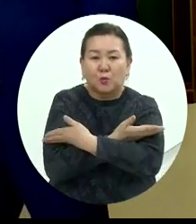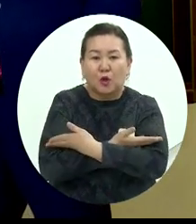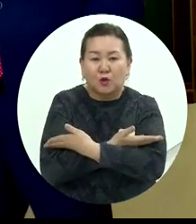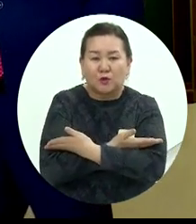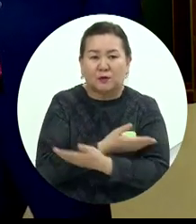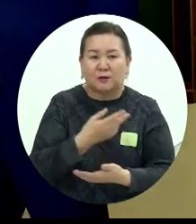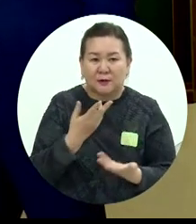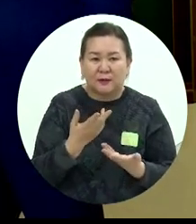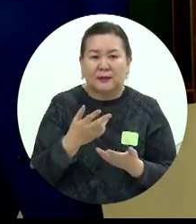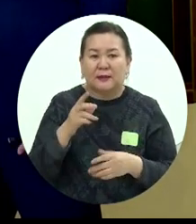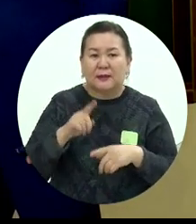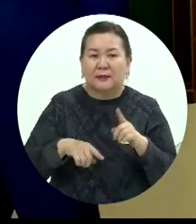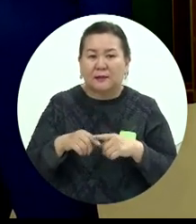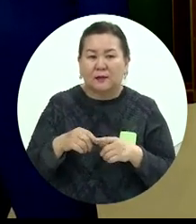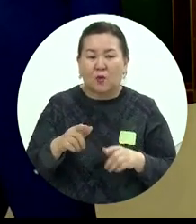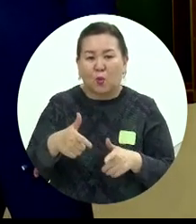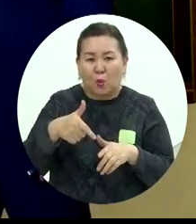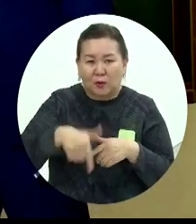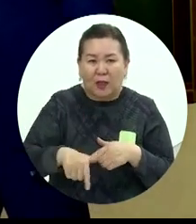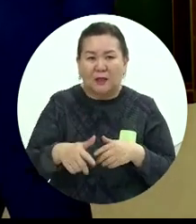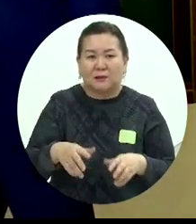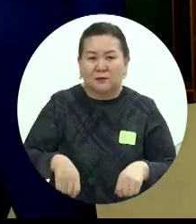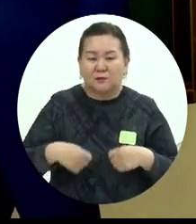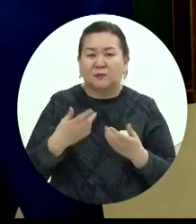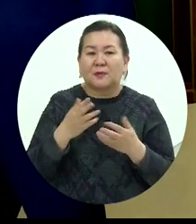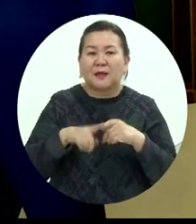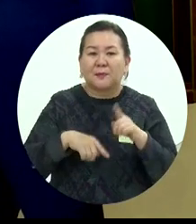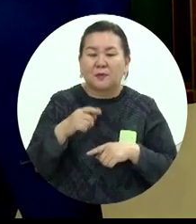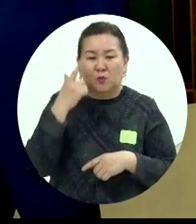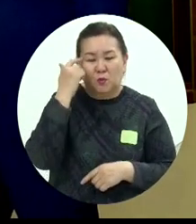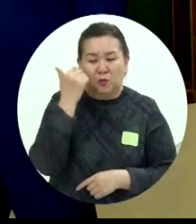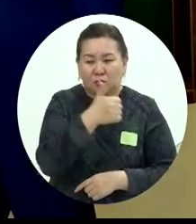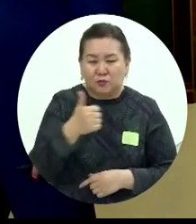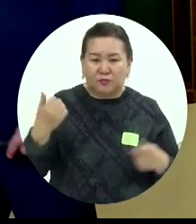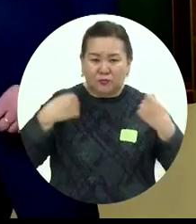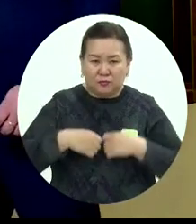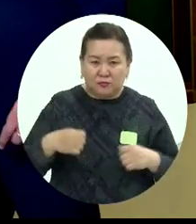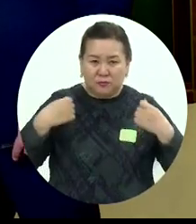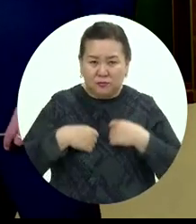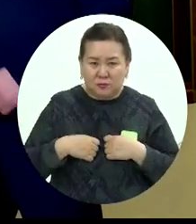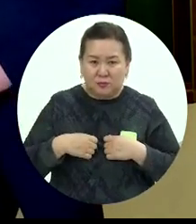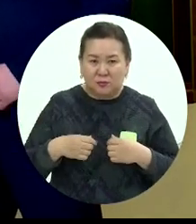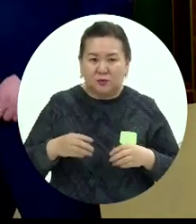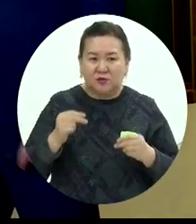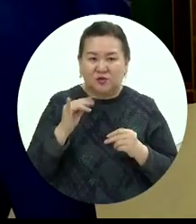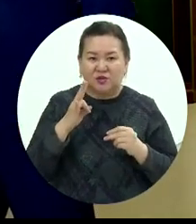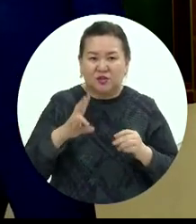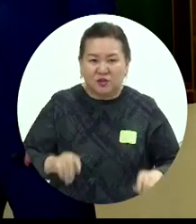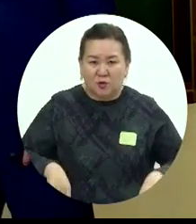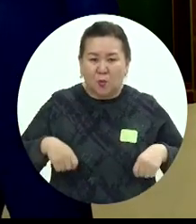подолк. За энэ бол 2500 литр ус зарцуулдаг. За бидний өдөр тутамдаа хэрэглэдэг за гутал джинс